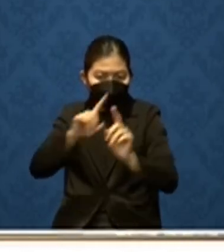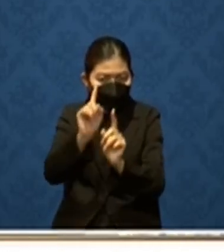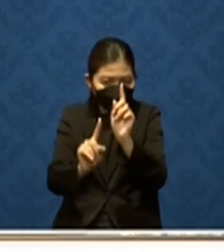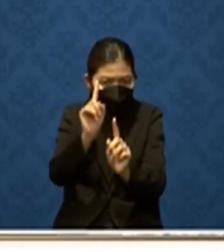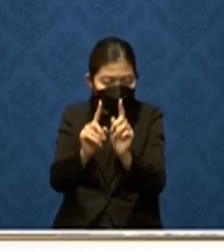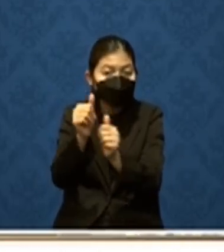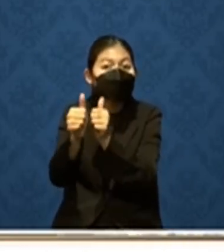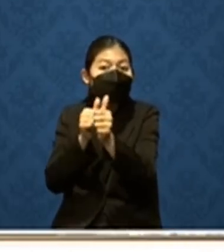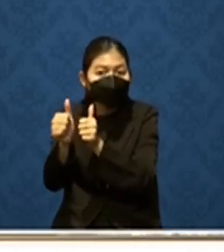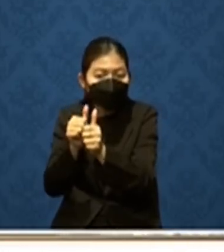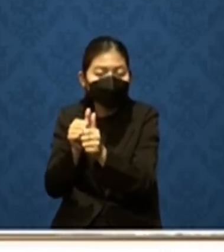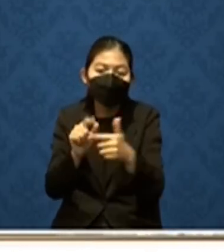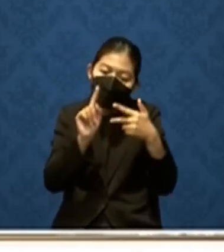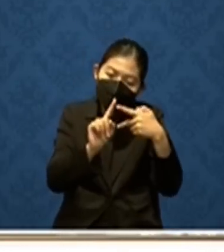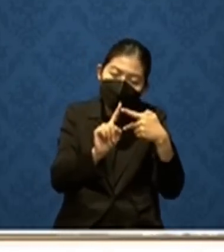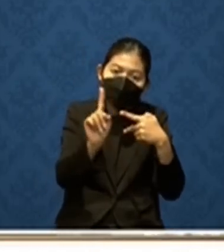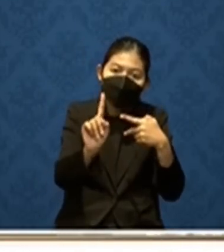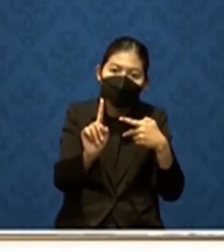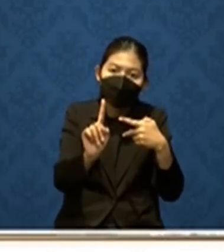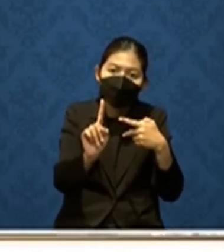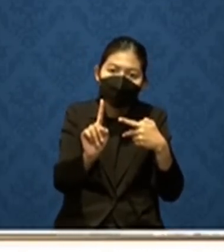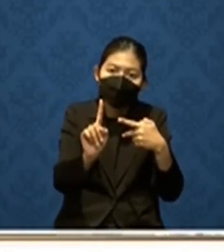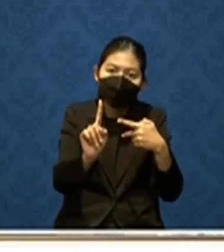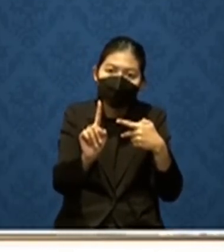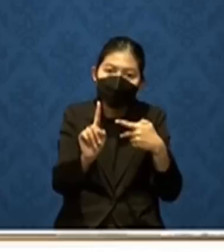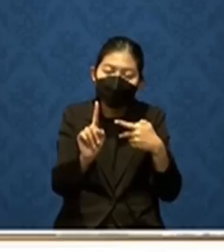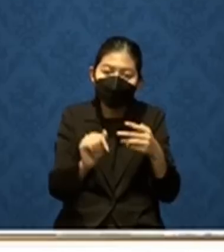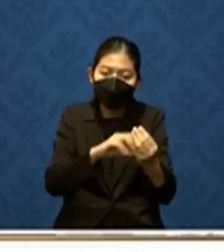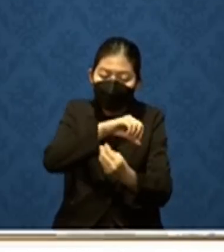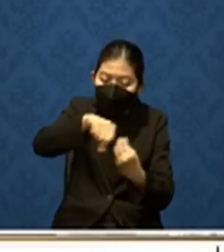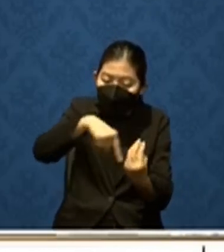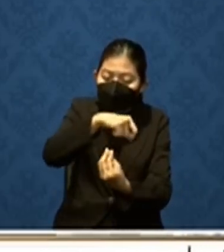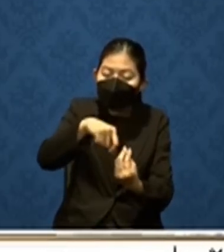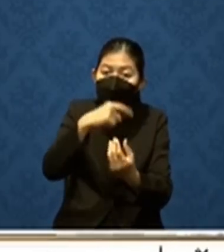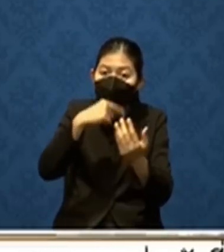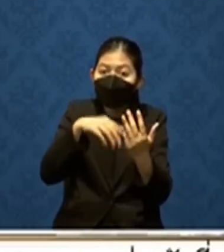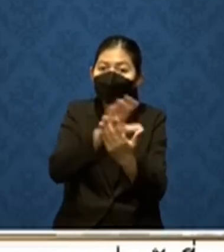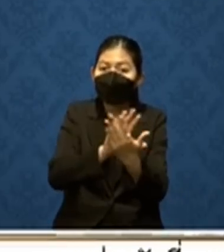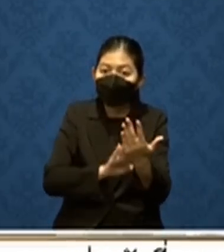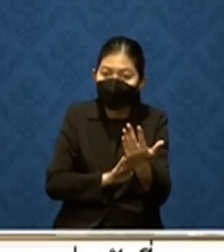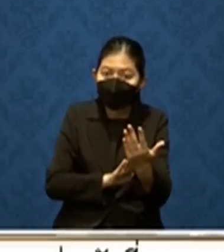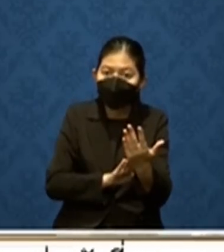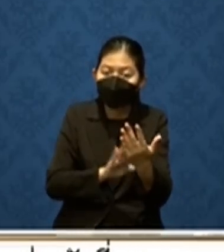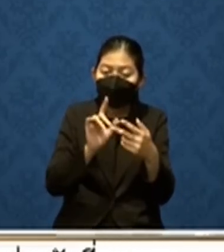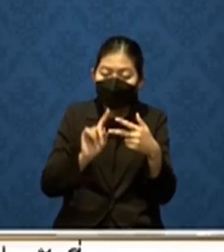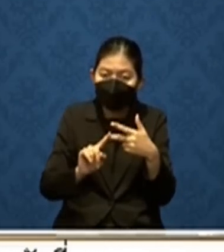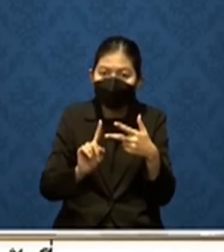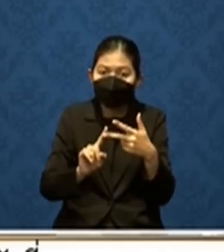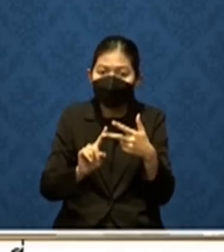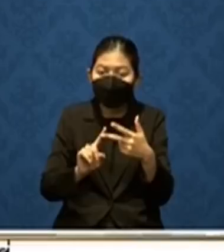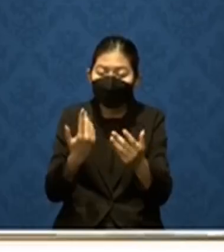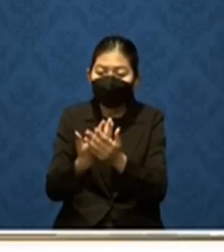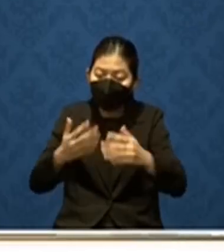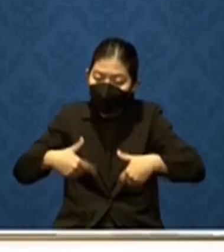ไม่ว่าจะเป็นเรื่องของสมรรถนะทางด้านเศรษฐกิจภาพรวมนะครับผลประกอบการทางด้านเศรษฐกิจ